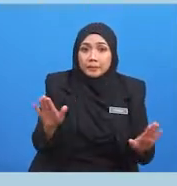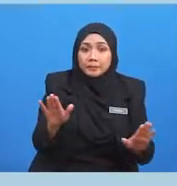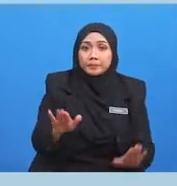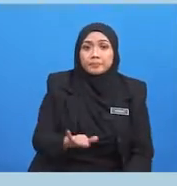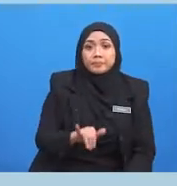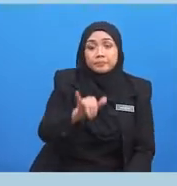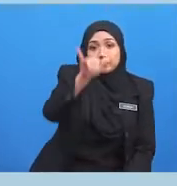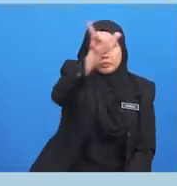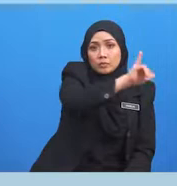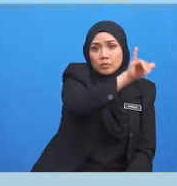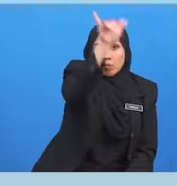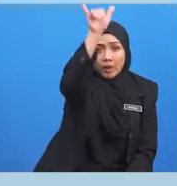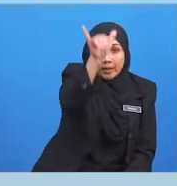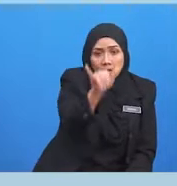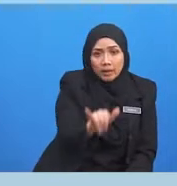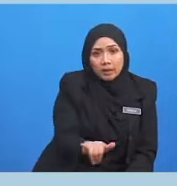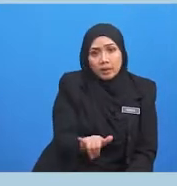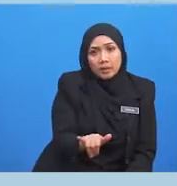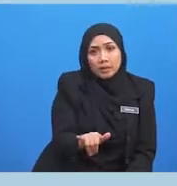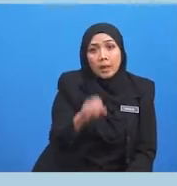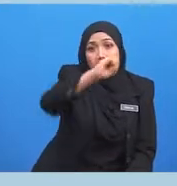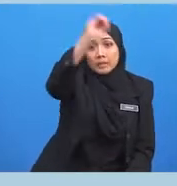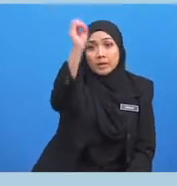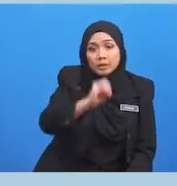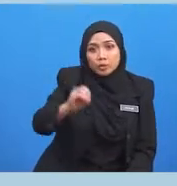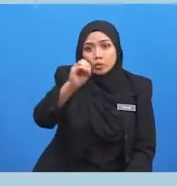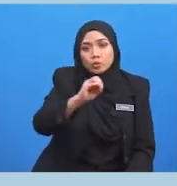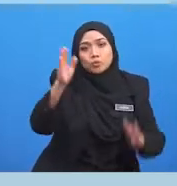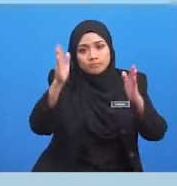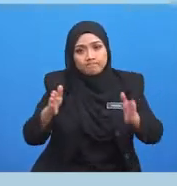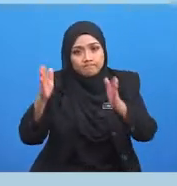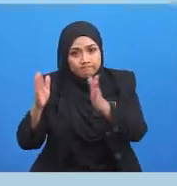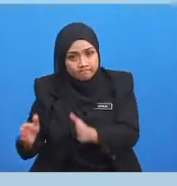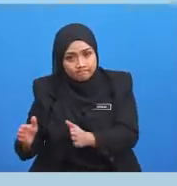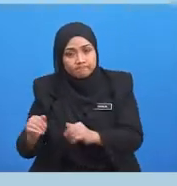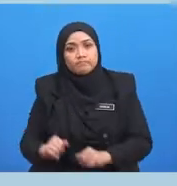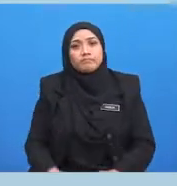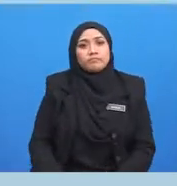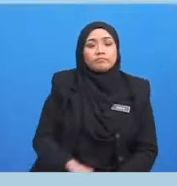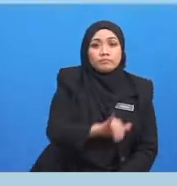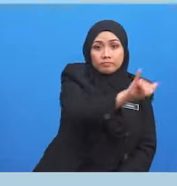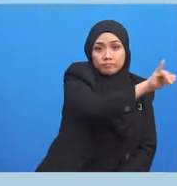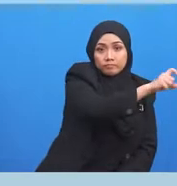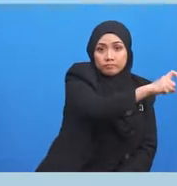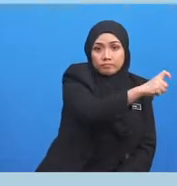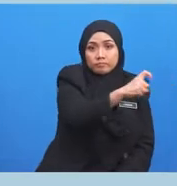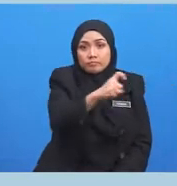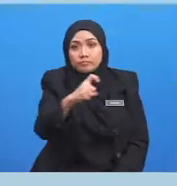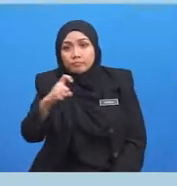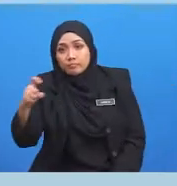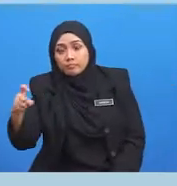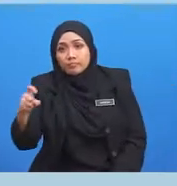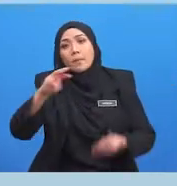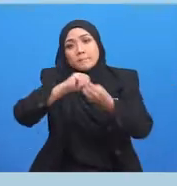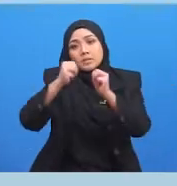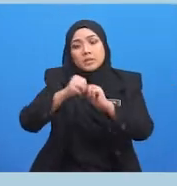Y mewakili peratus responden, manakala paksi X mewakili